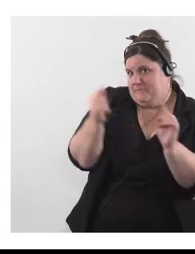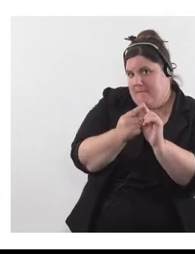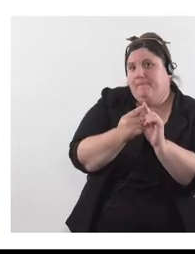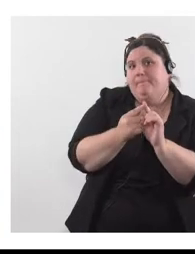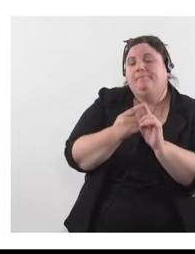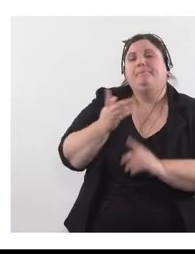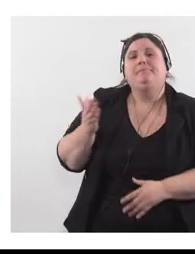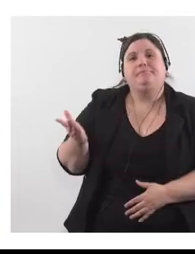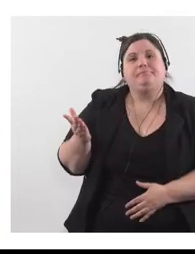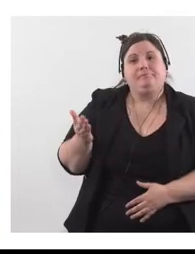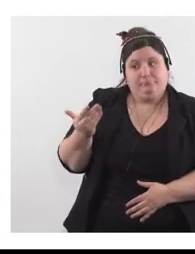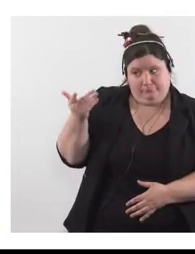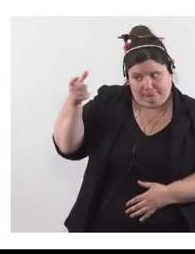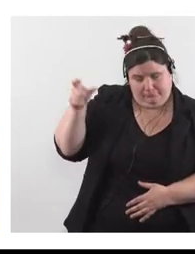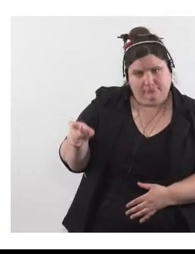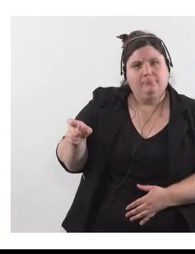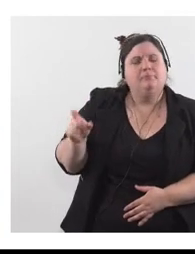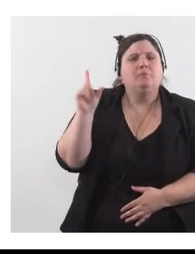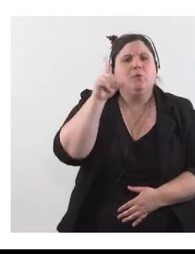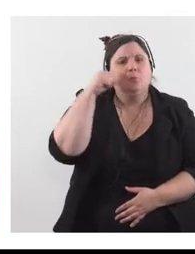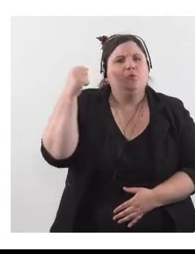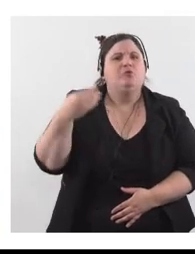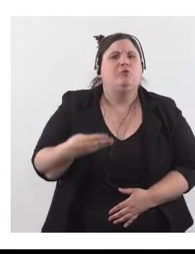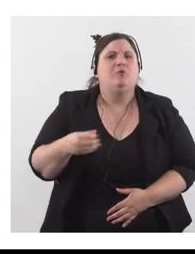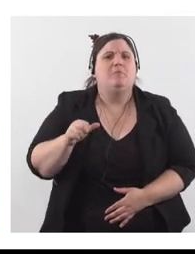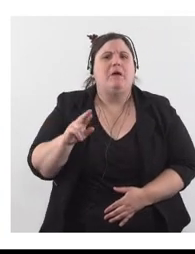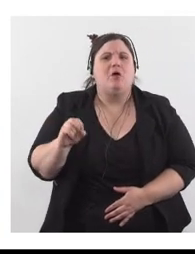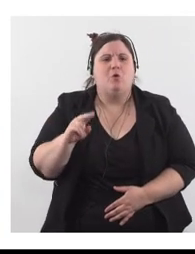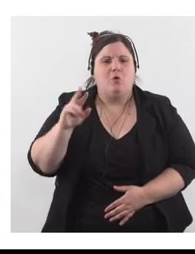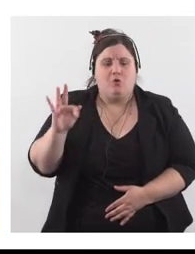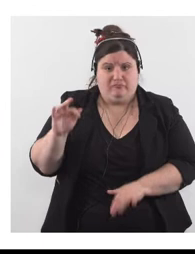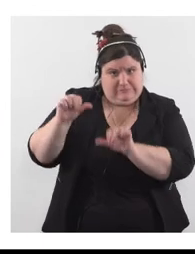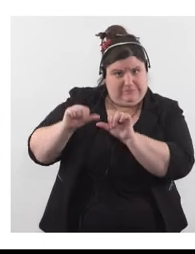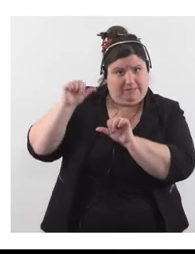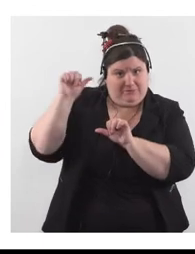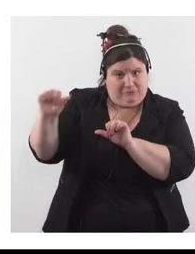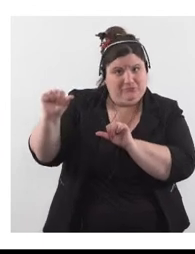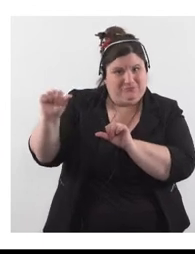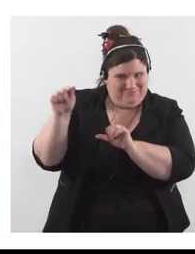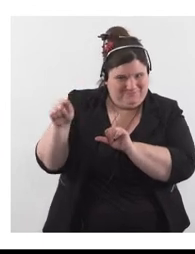Nous avons avec nous Fida Marouf, qui est en ligne avec nous.